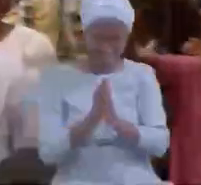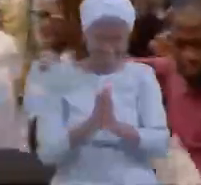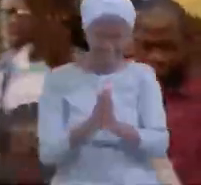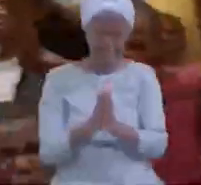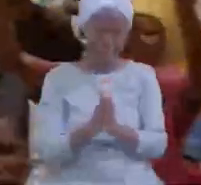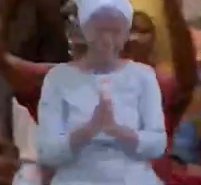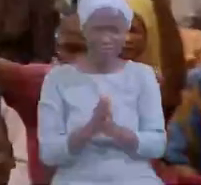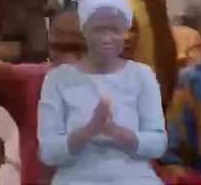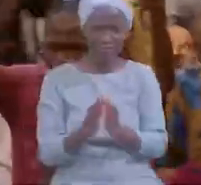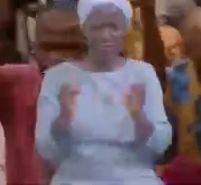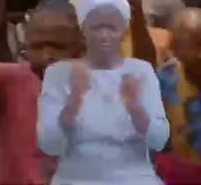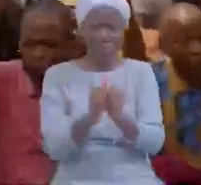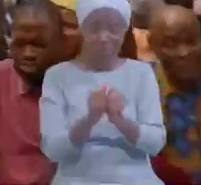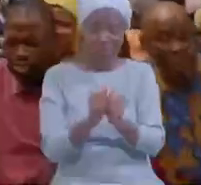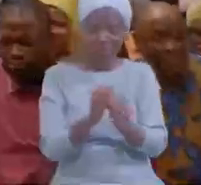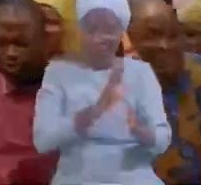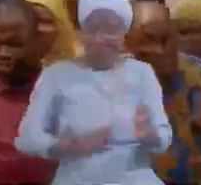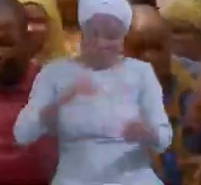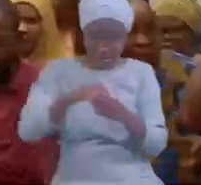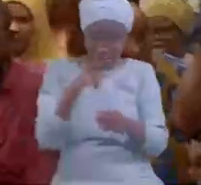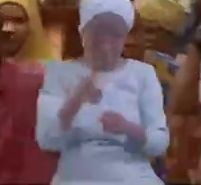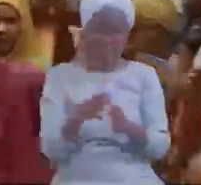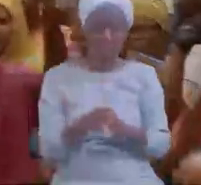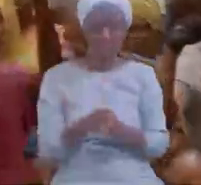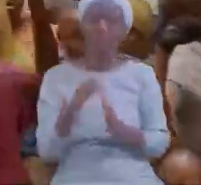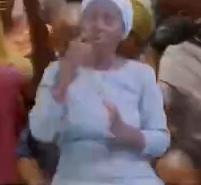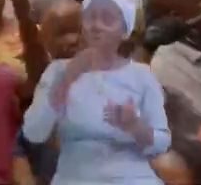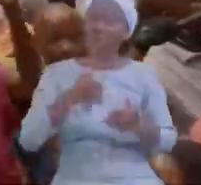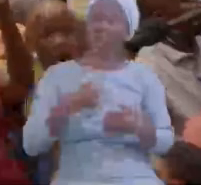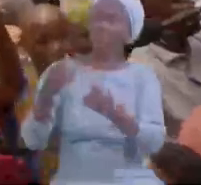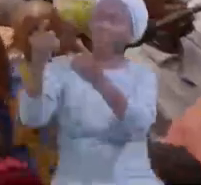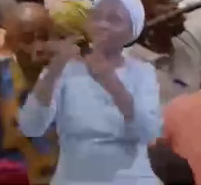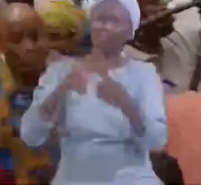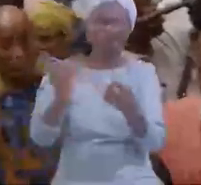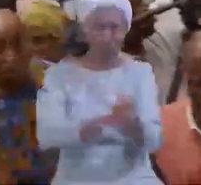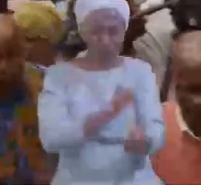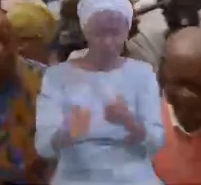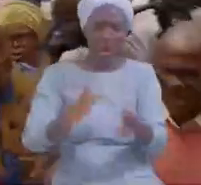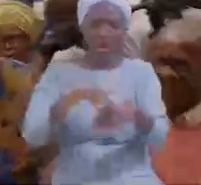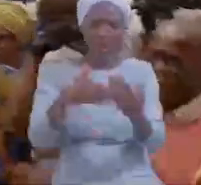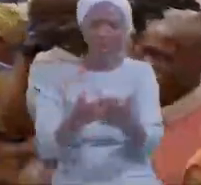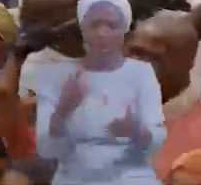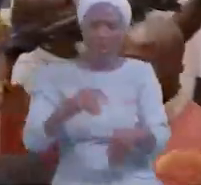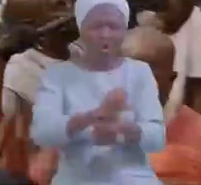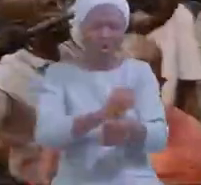avec Christ en vous, qui est venu détruire toutes les œuvres du